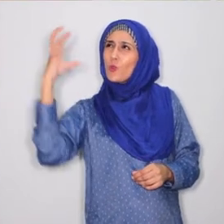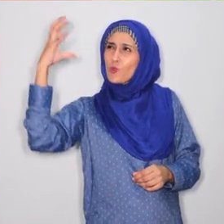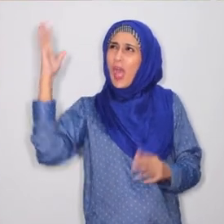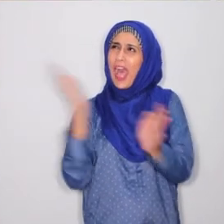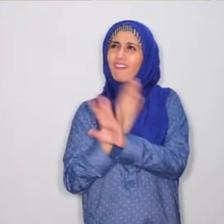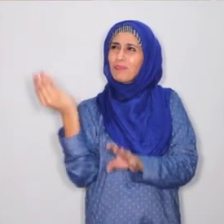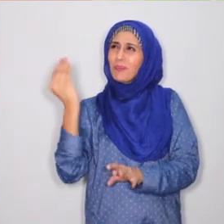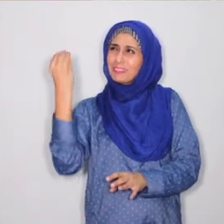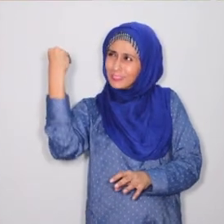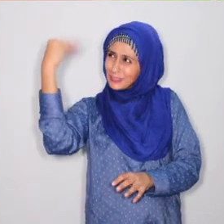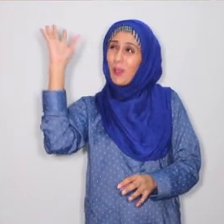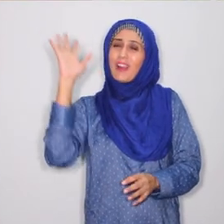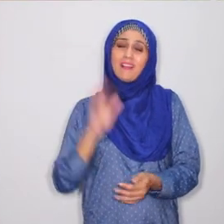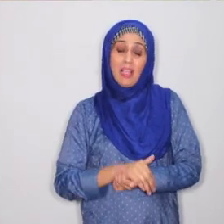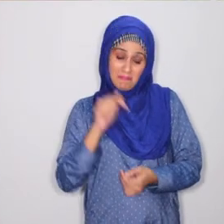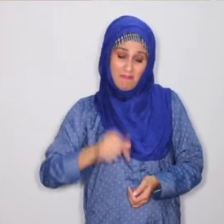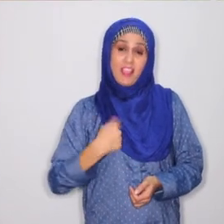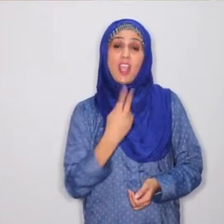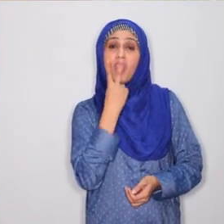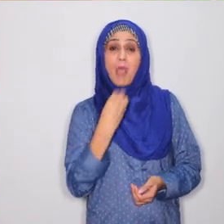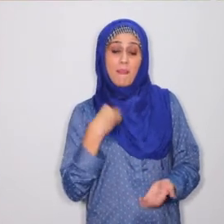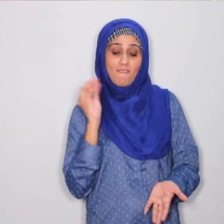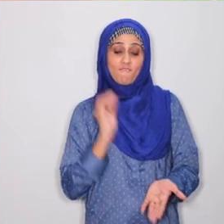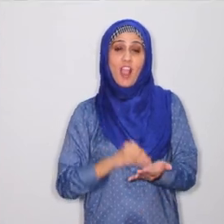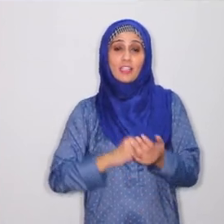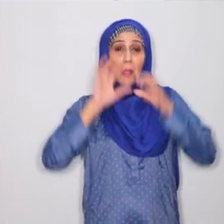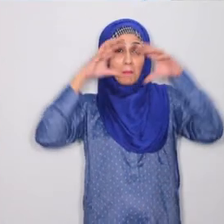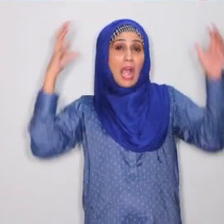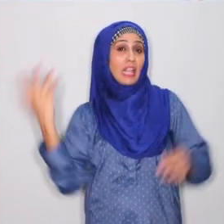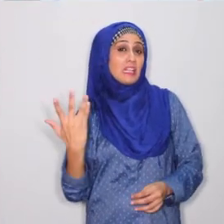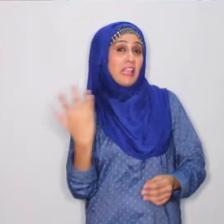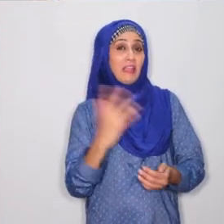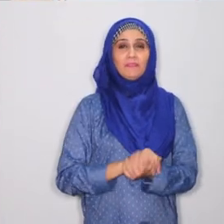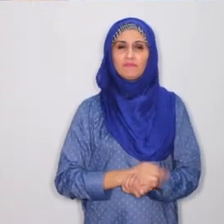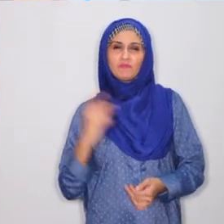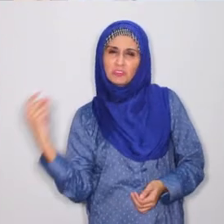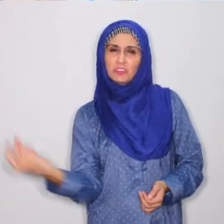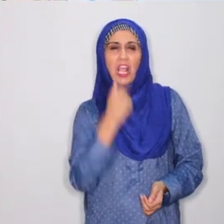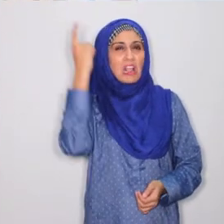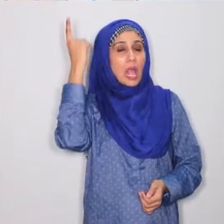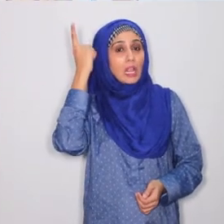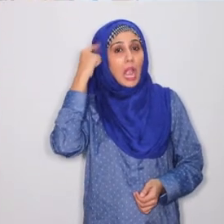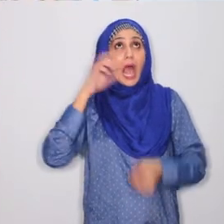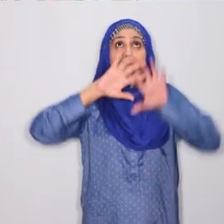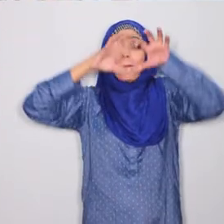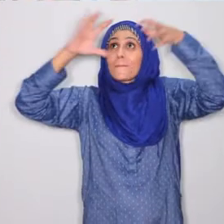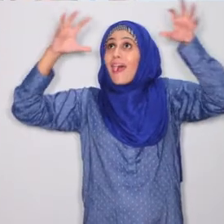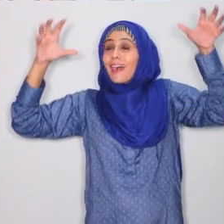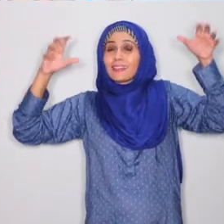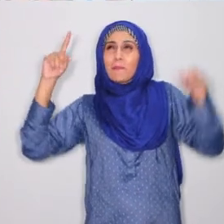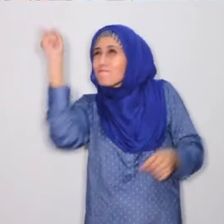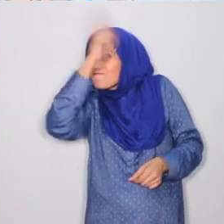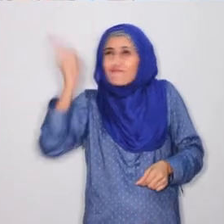कि अब देखो मेरा कमाल झट से काली घटा छाई बिजली कड़की और थिस